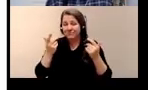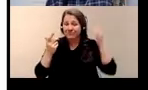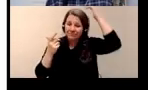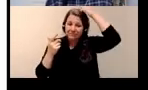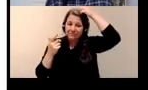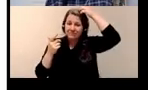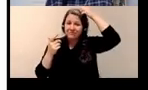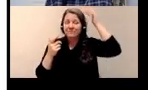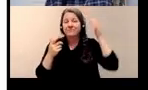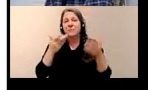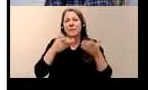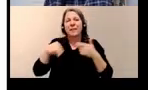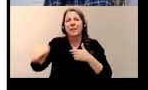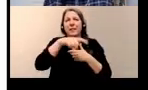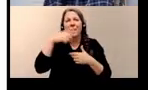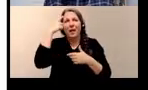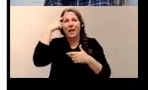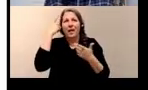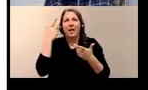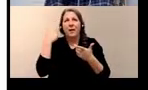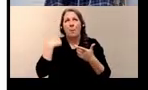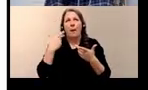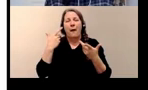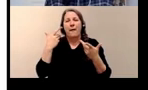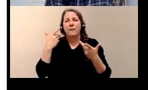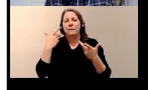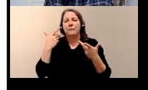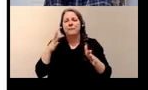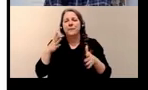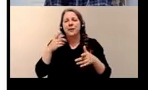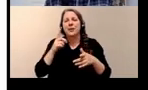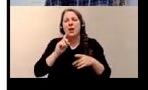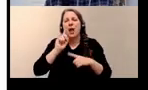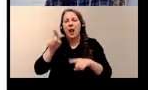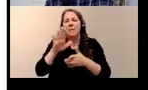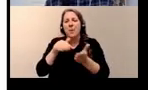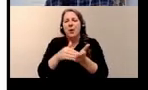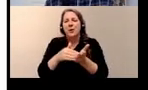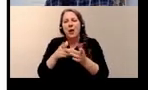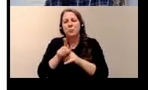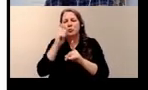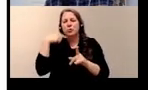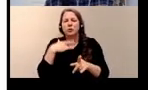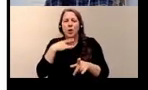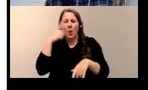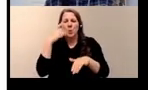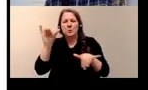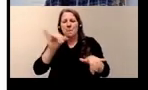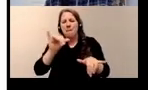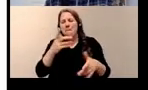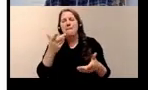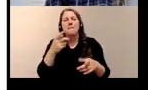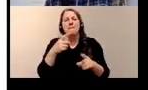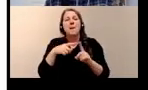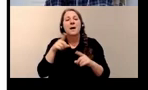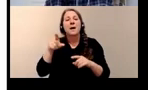hein, pour être venu plusieurs fois dans des boutiques similaires à Montréal, je pense que c'est similaire. Voilà, on a